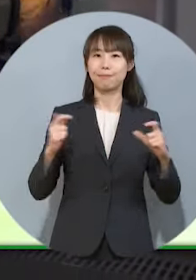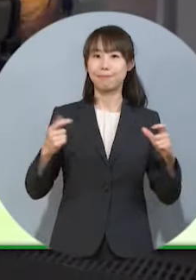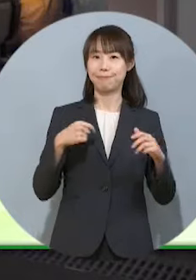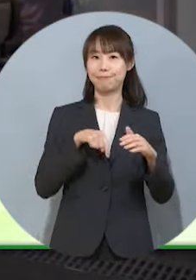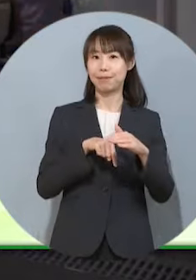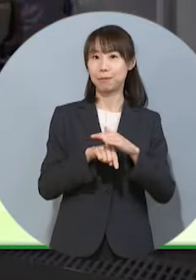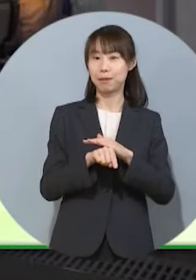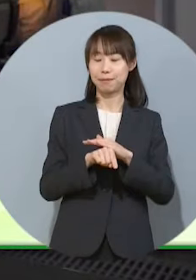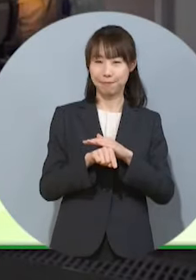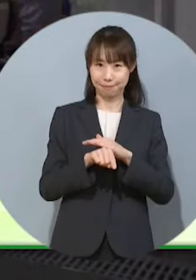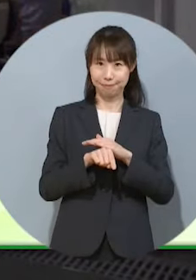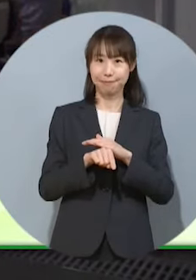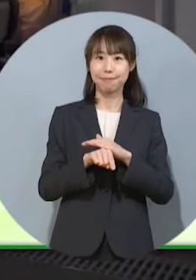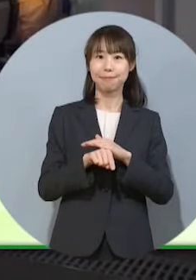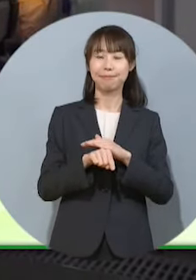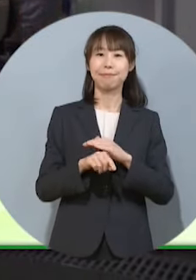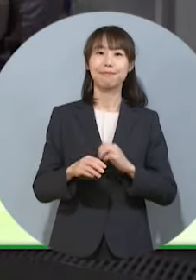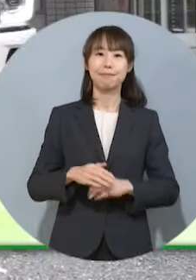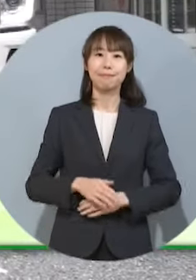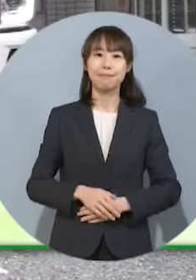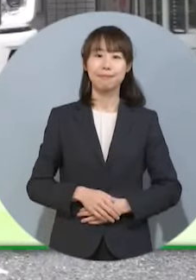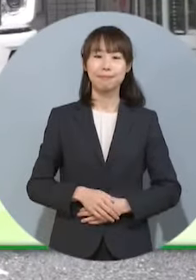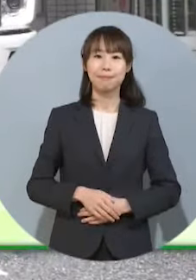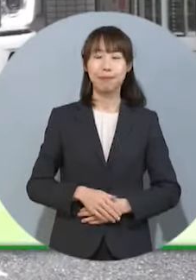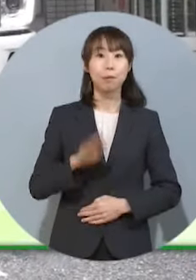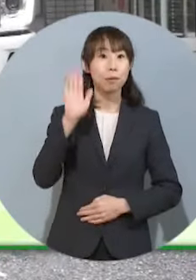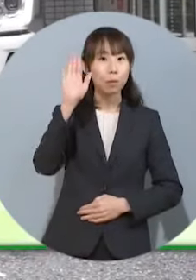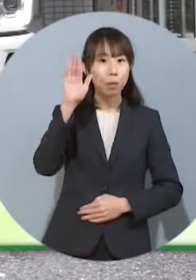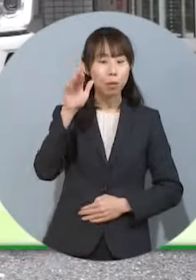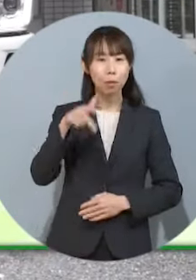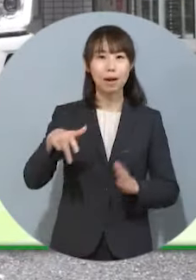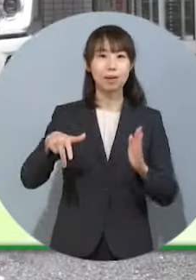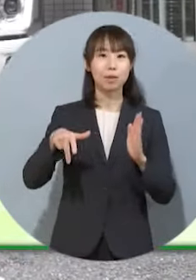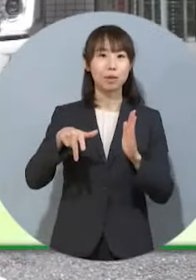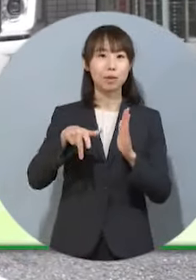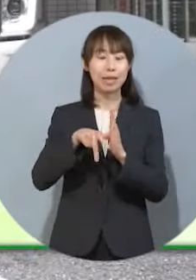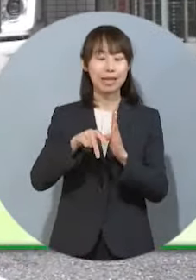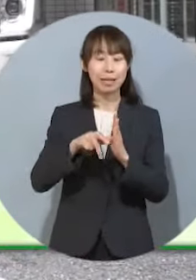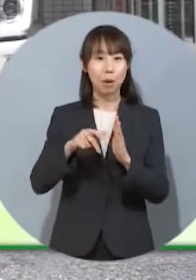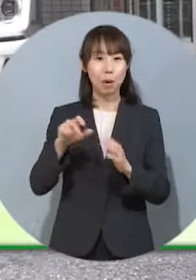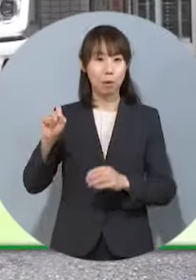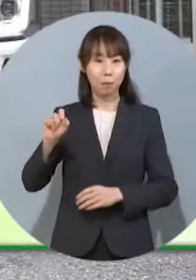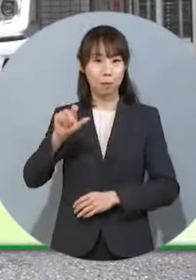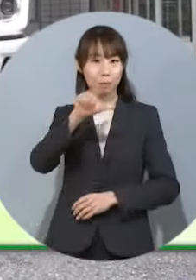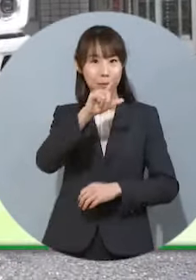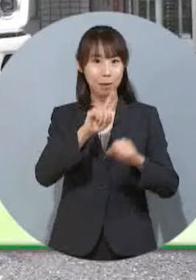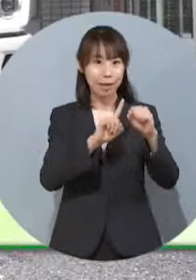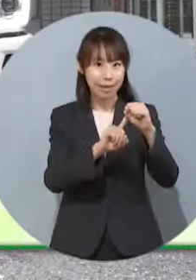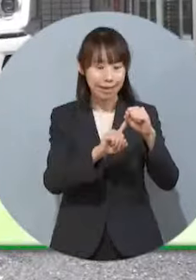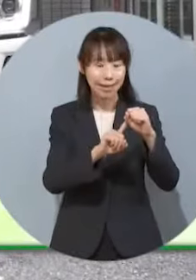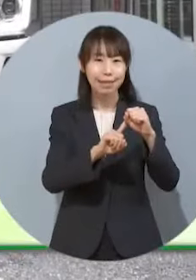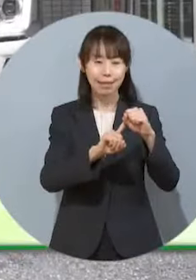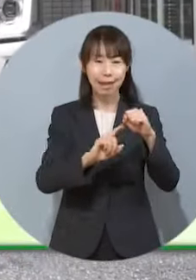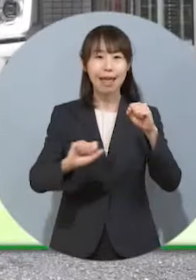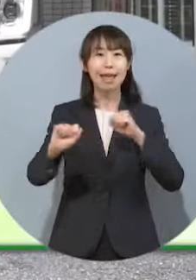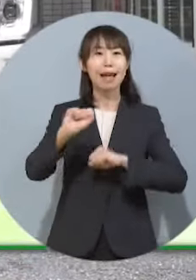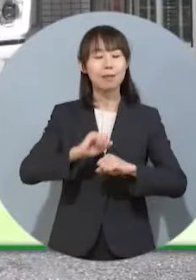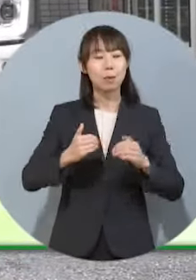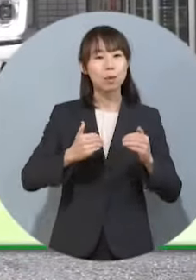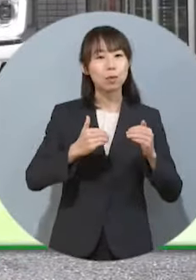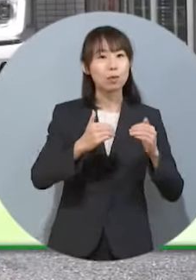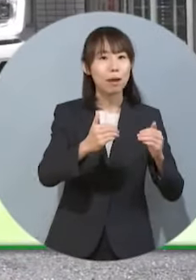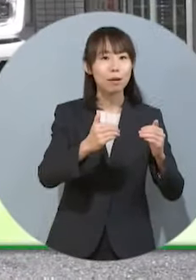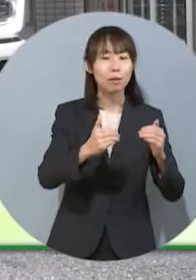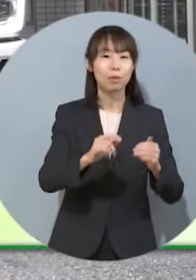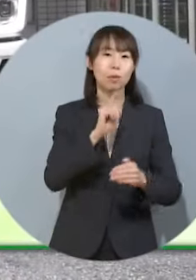車の量産化の促進や水素社会の実現を目指してさらなる水素需要の拡